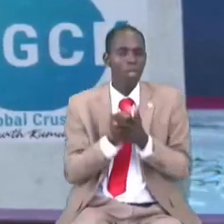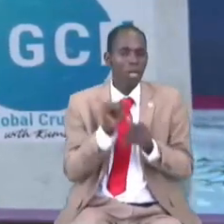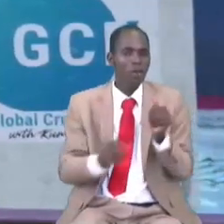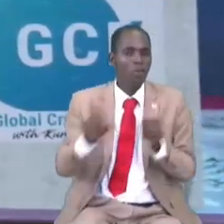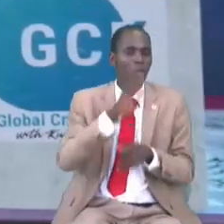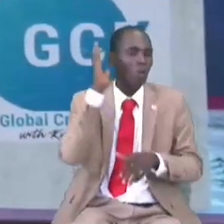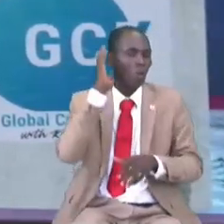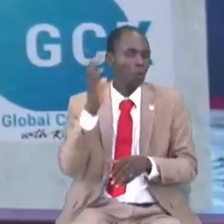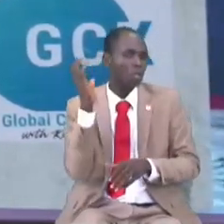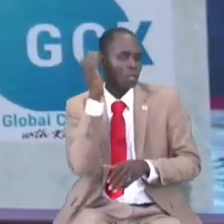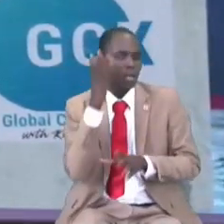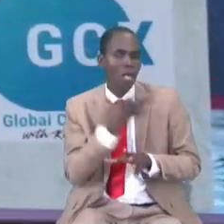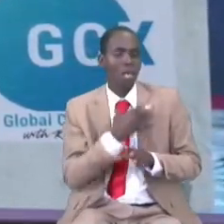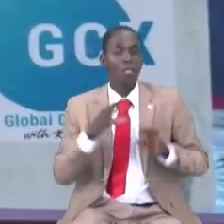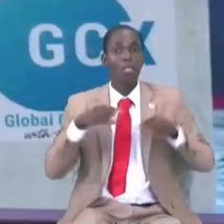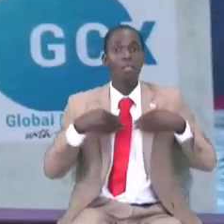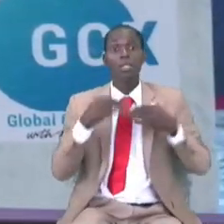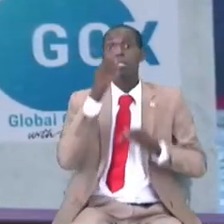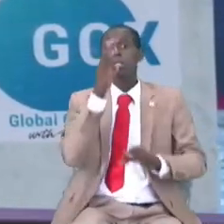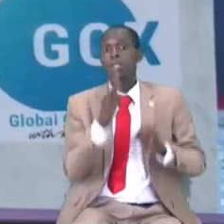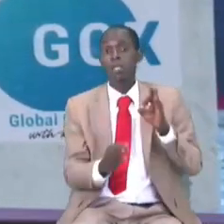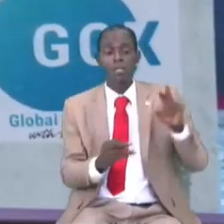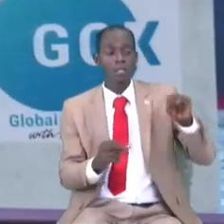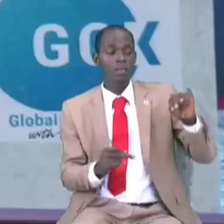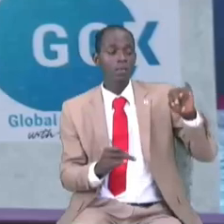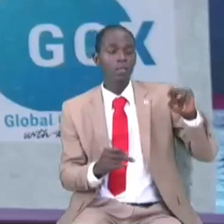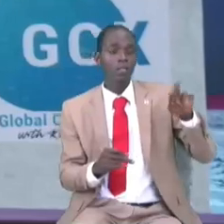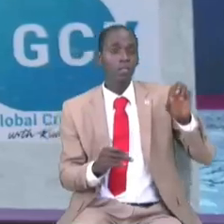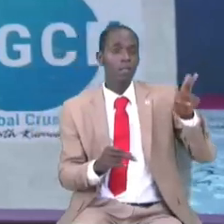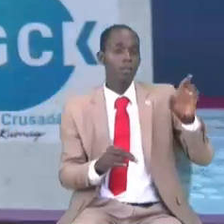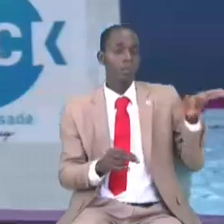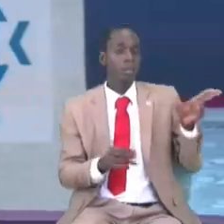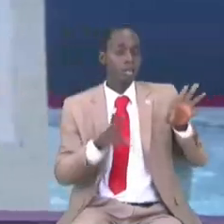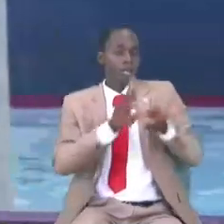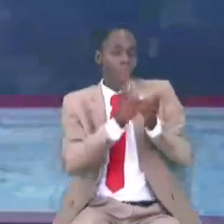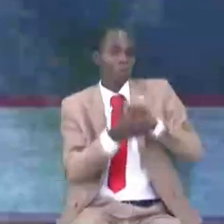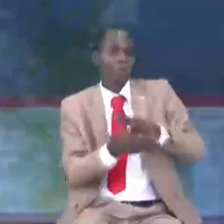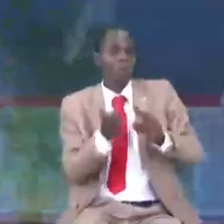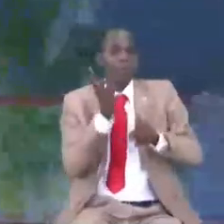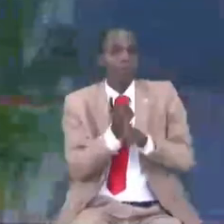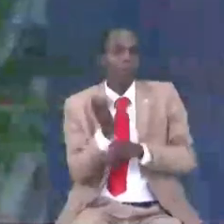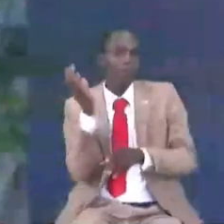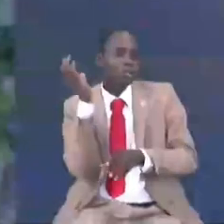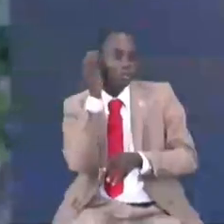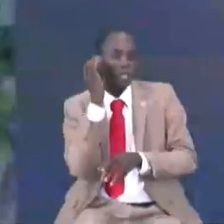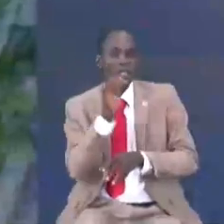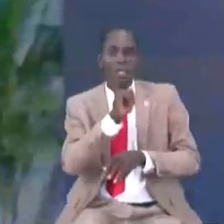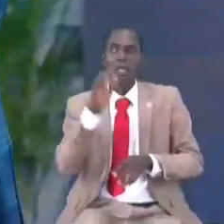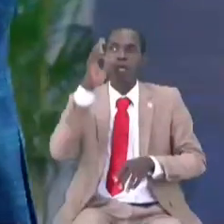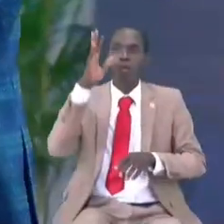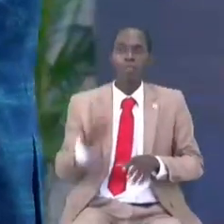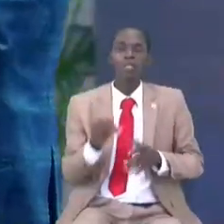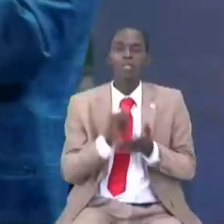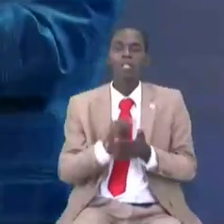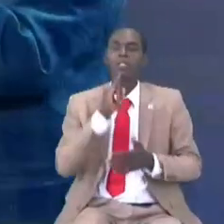s'est repenti en écoutant un prédicateur qui n'est pas bien formé, certains d'entre nous